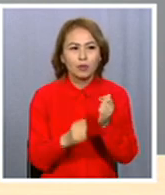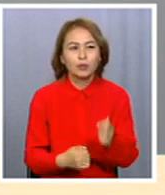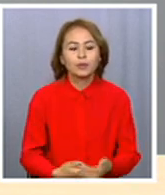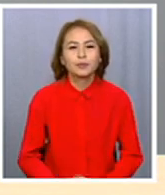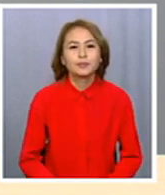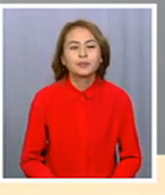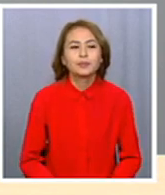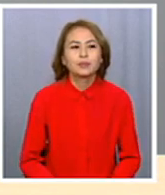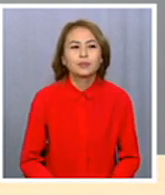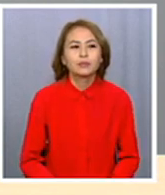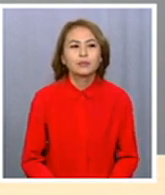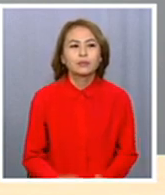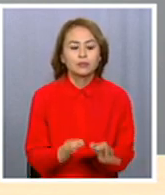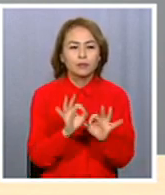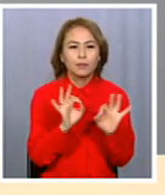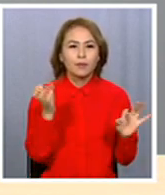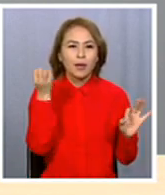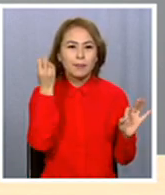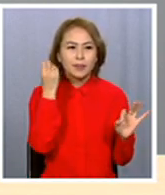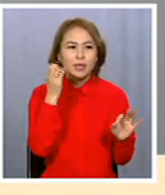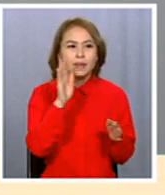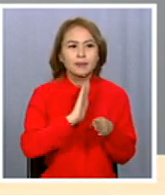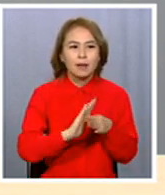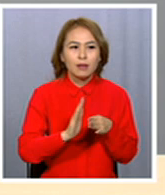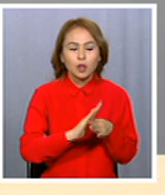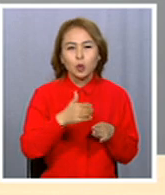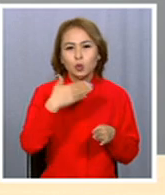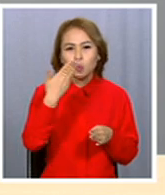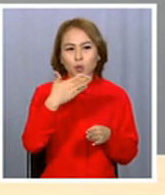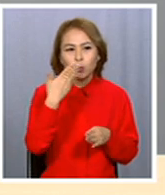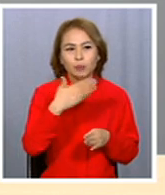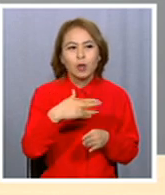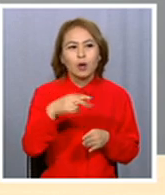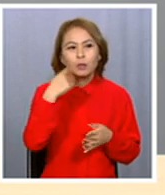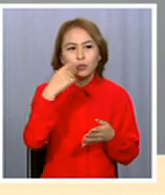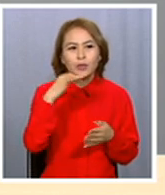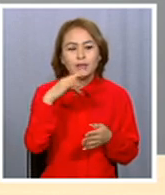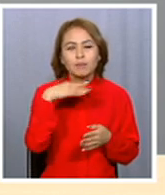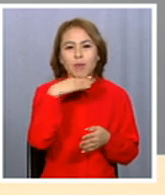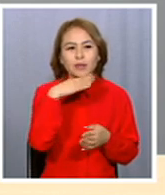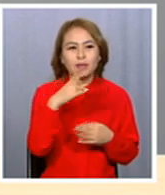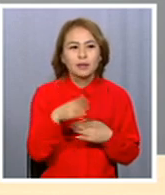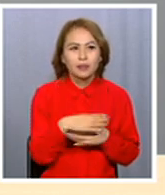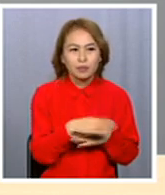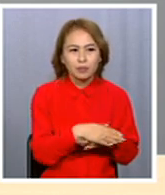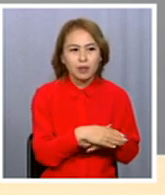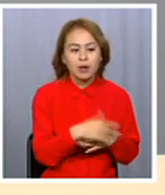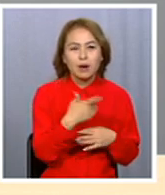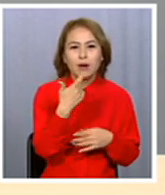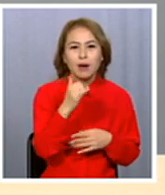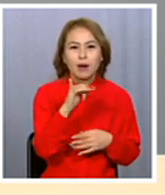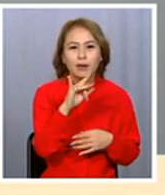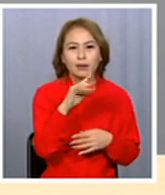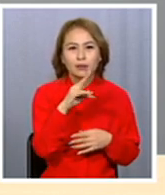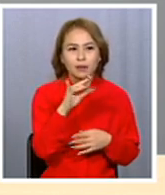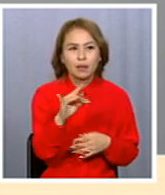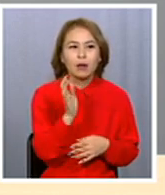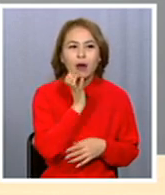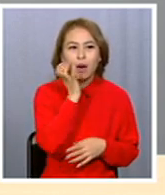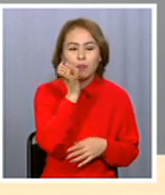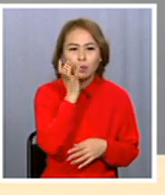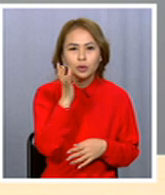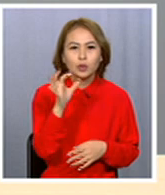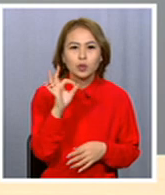молоко. Здорово. Обед, салат, суп, блюдо из мяса или рыбы, гарнир,